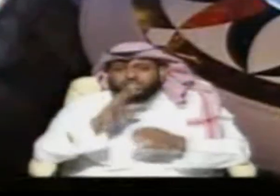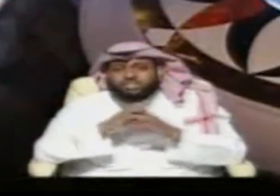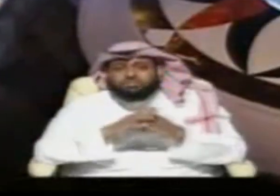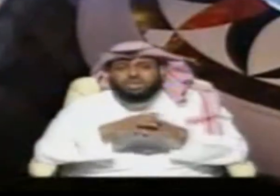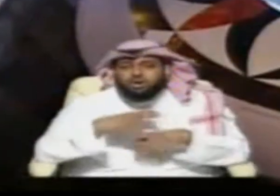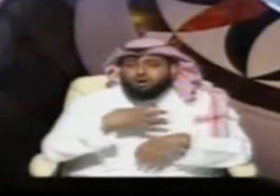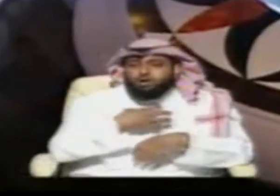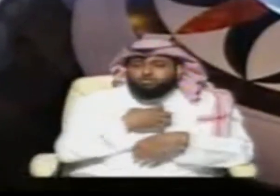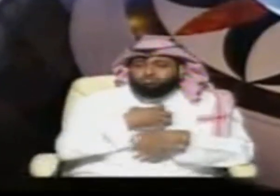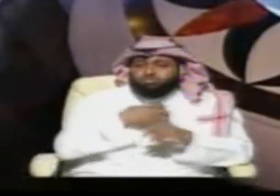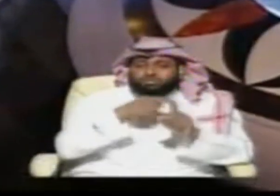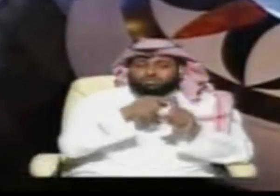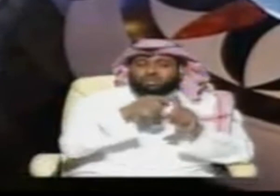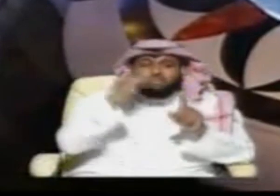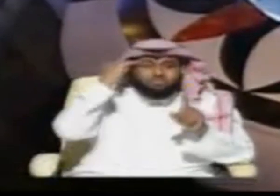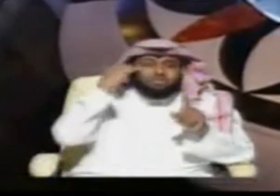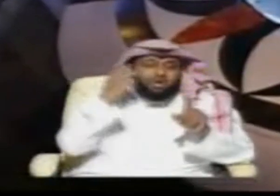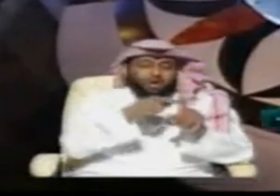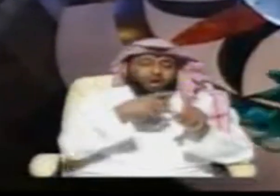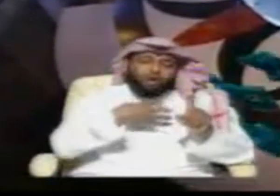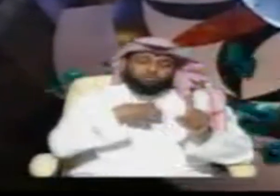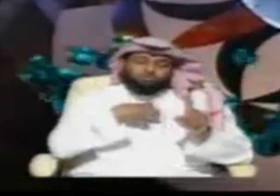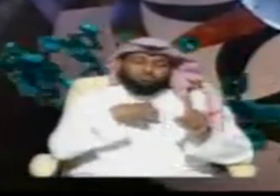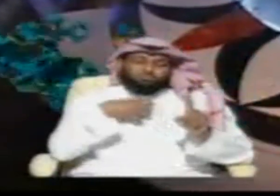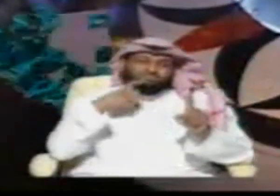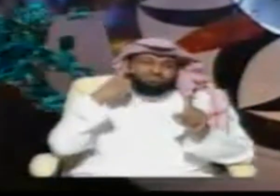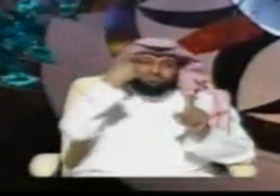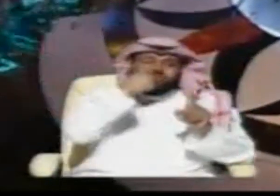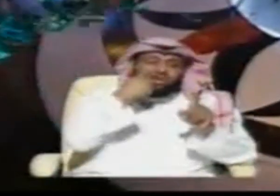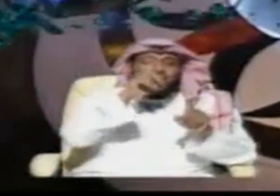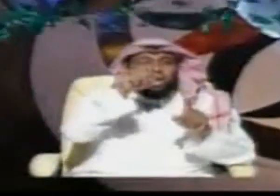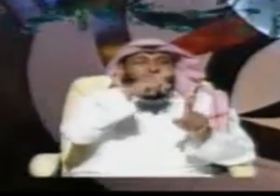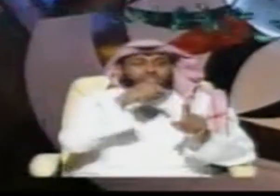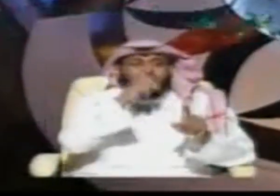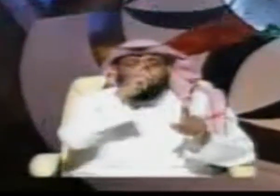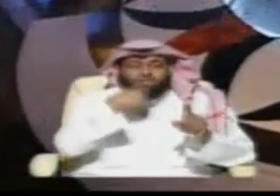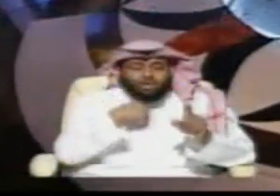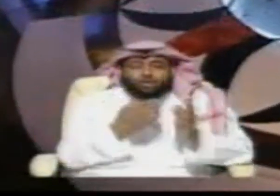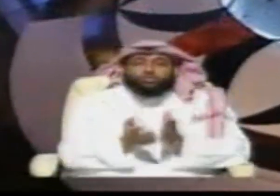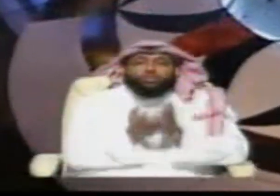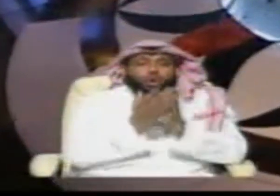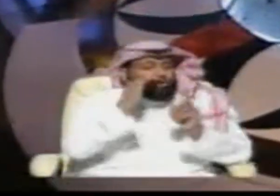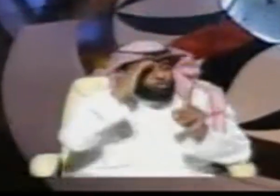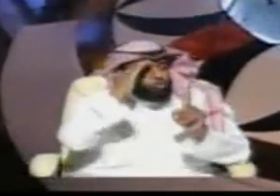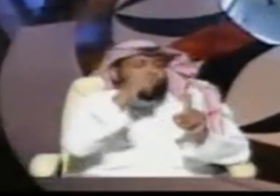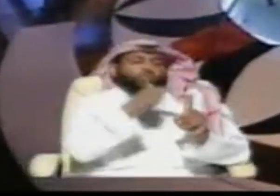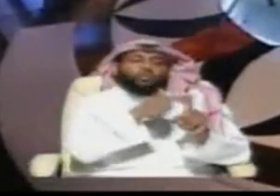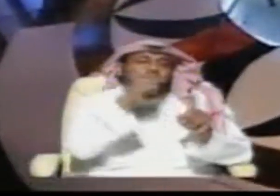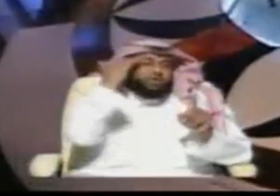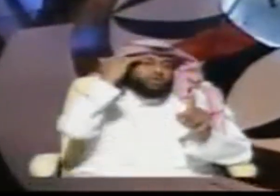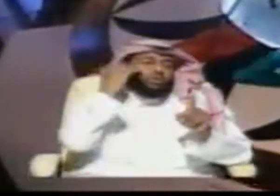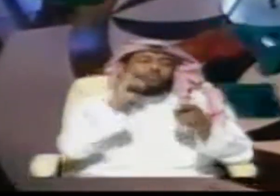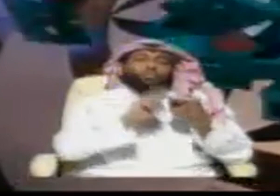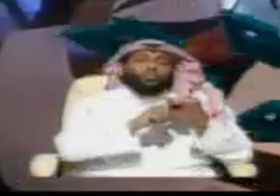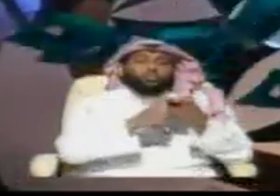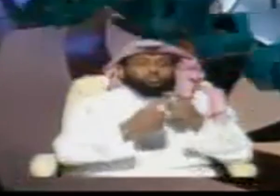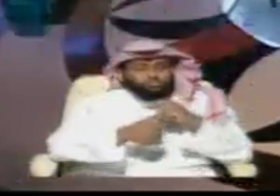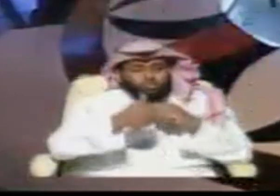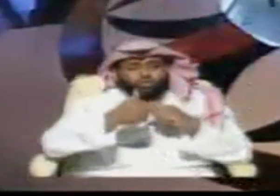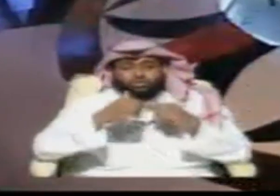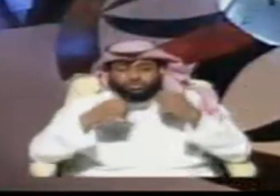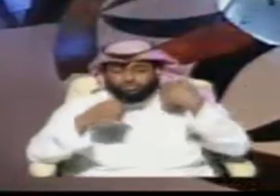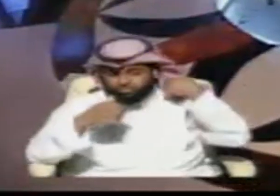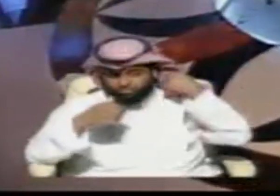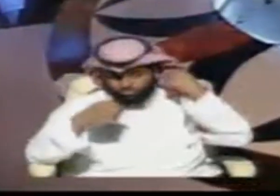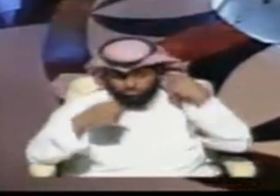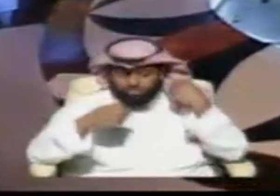يغضب عليها بل أن تشكر ويدعى لها. أما وقد يعني ما ندري يسمعنا ولا ما يسمعنا، لكن في كل الأحوال